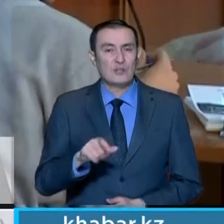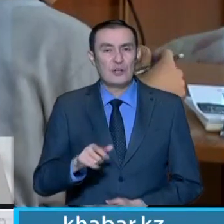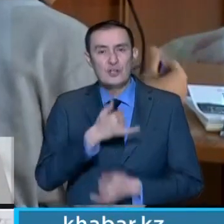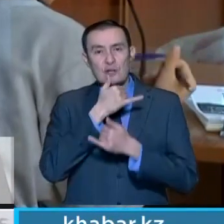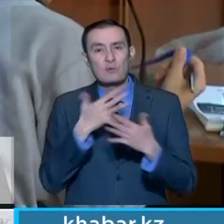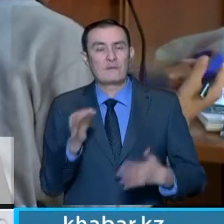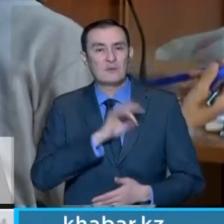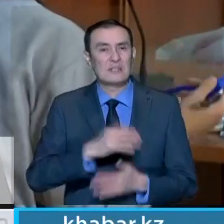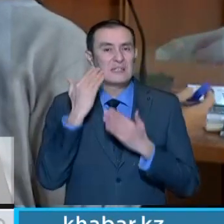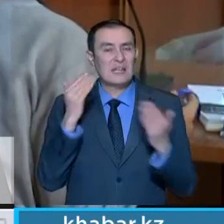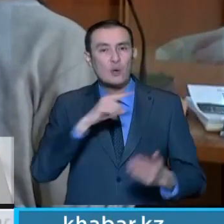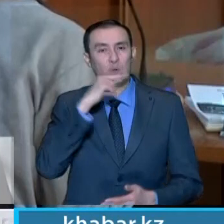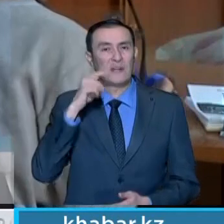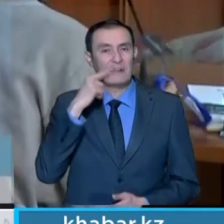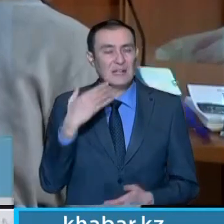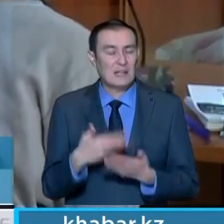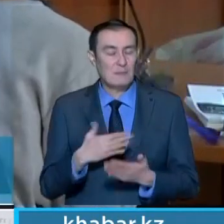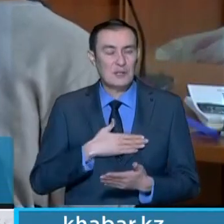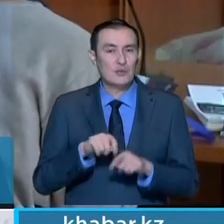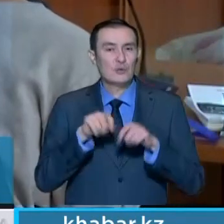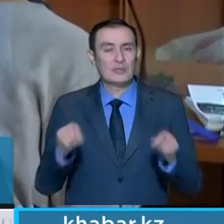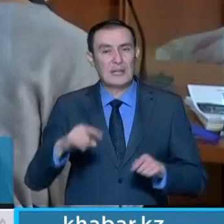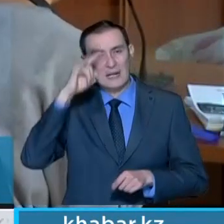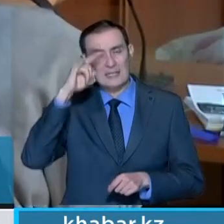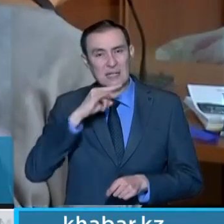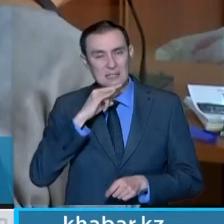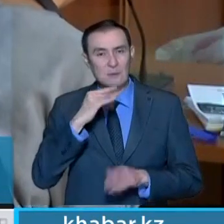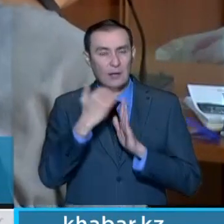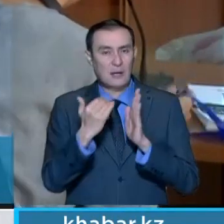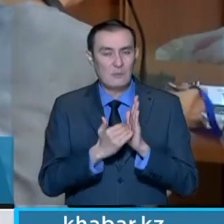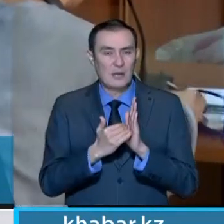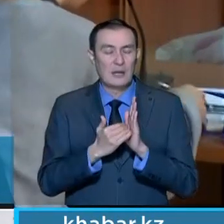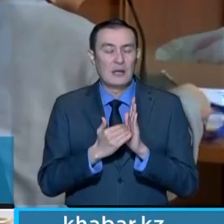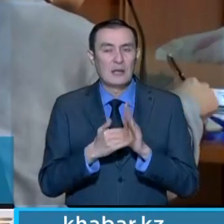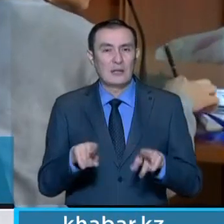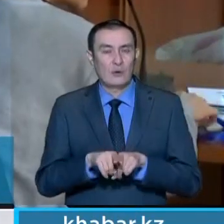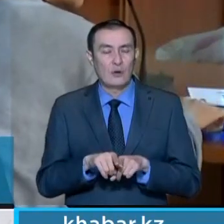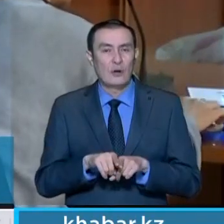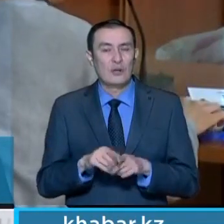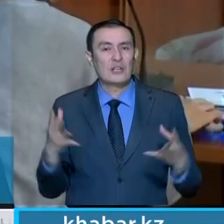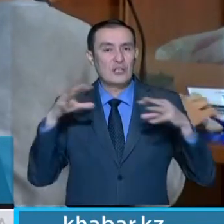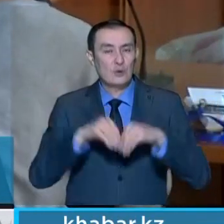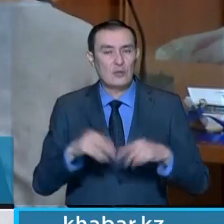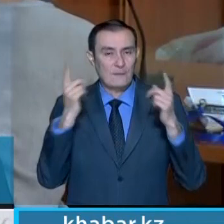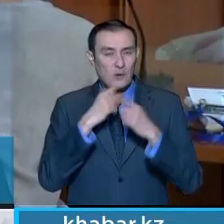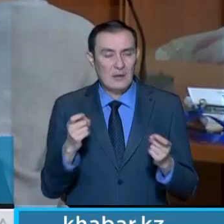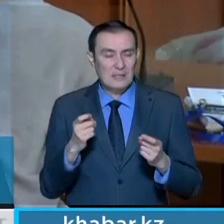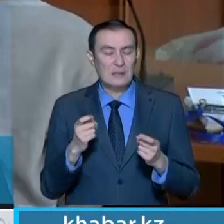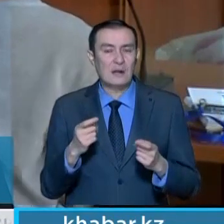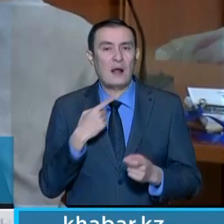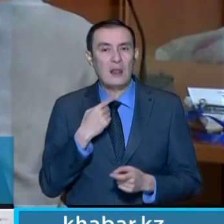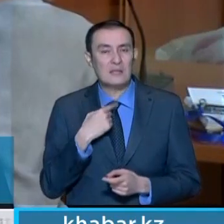воспользоваться из-за незнания русского языка. Поэтому мы создали казахский AI, то есть казах GPT, который генерирует информацию,